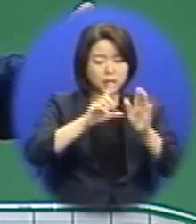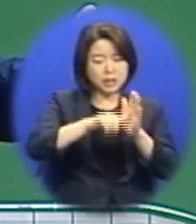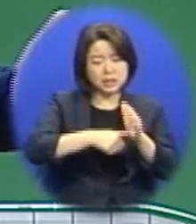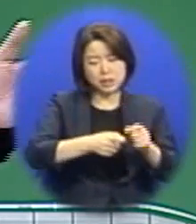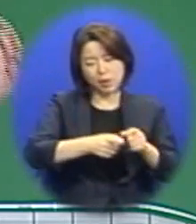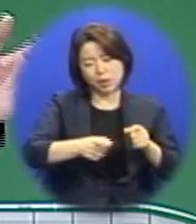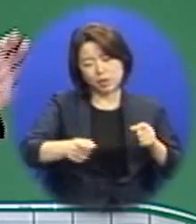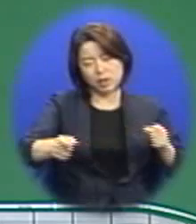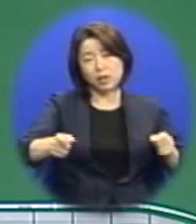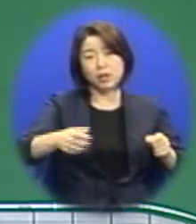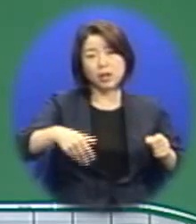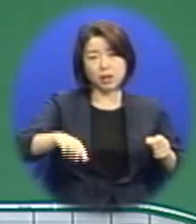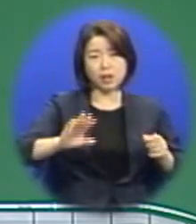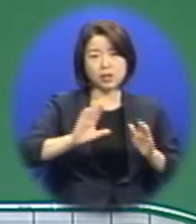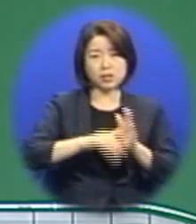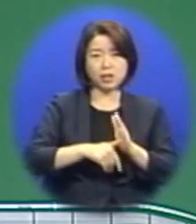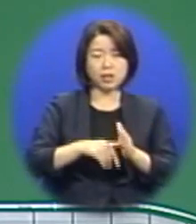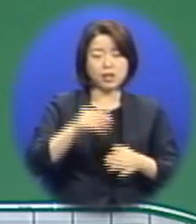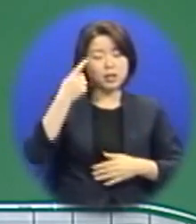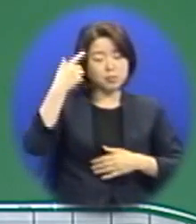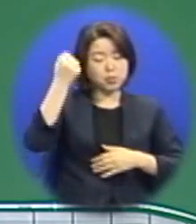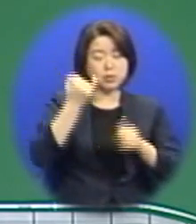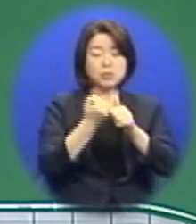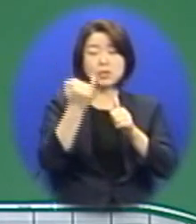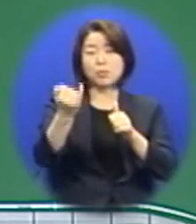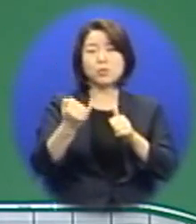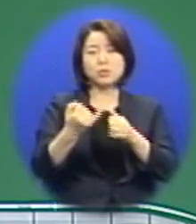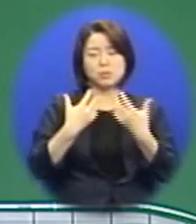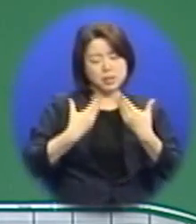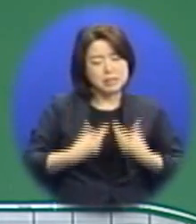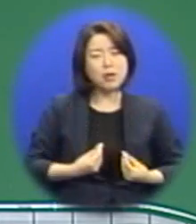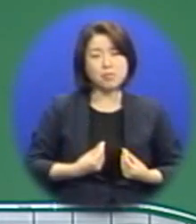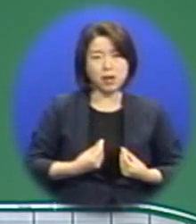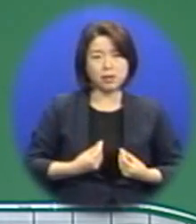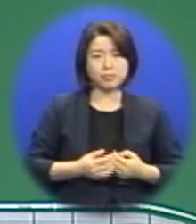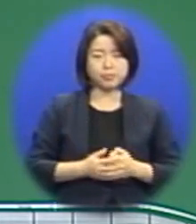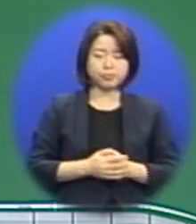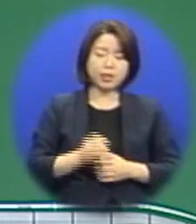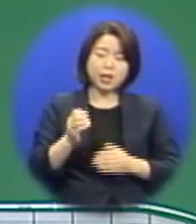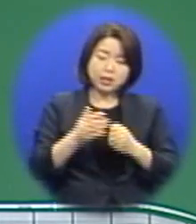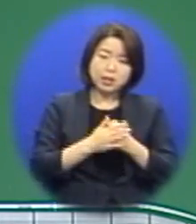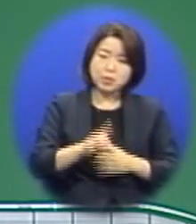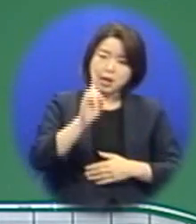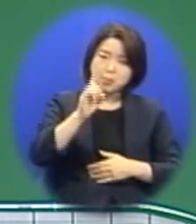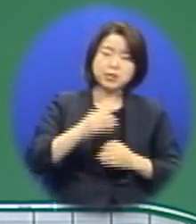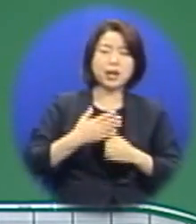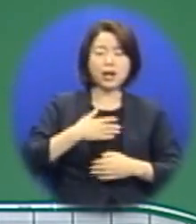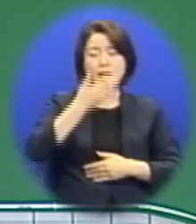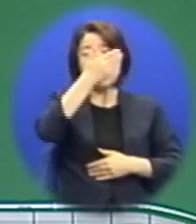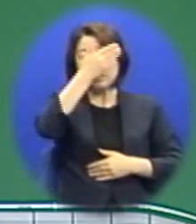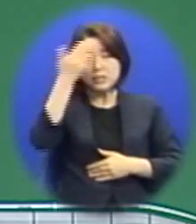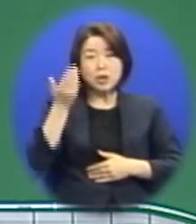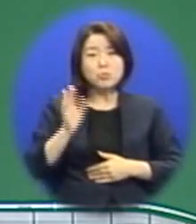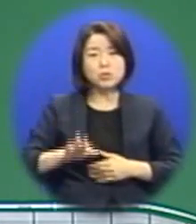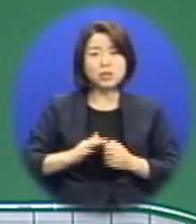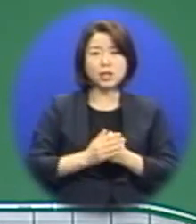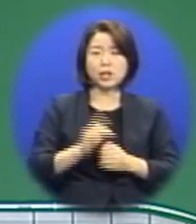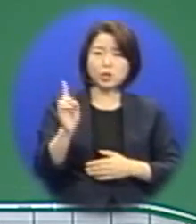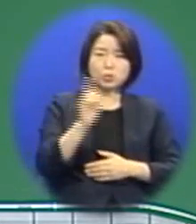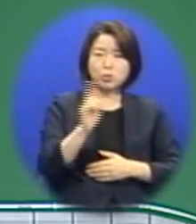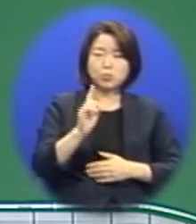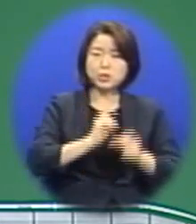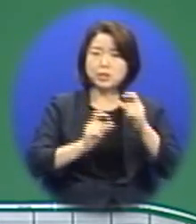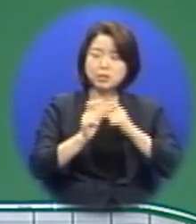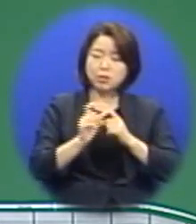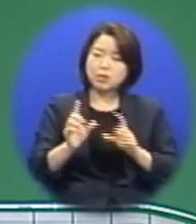그 사모님이 절망을 했습니다. 한 번은 자기가 젊은 사모님인데 자기가 도무지 더